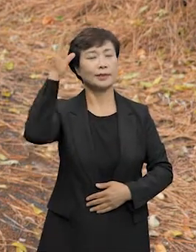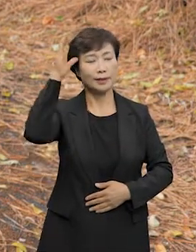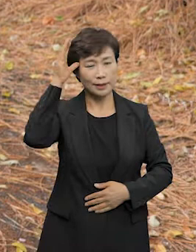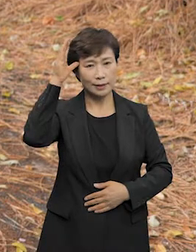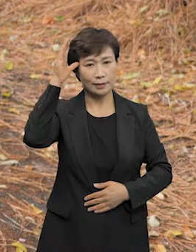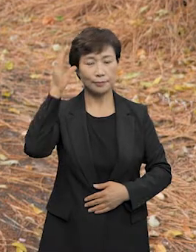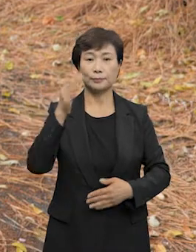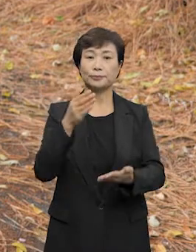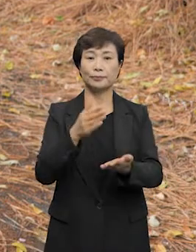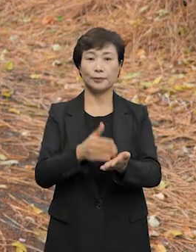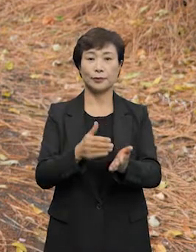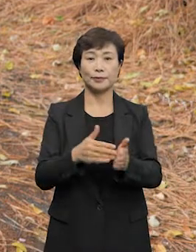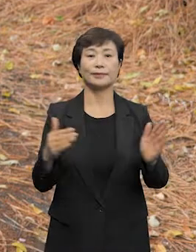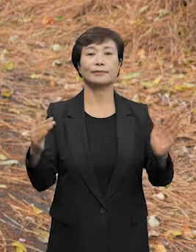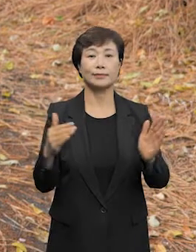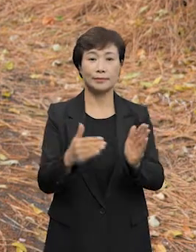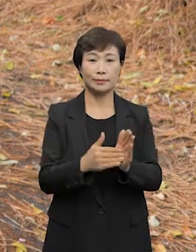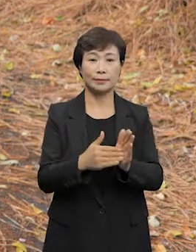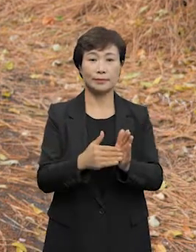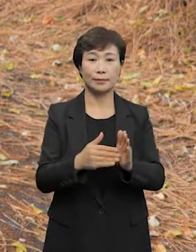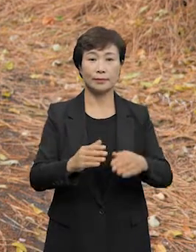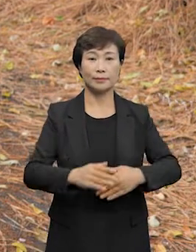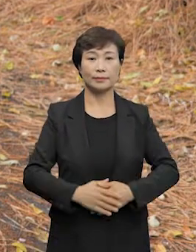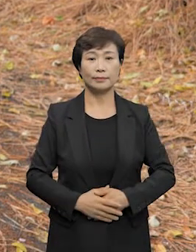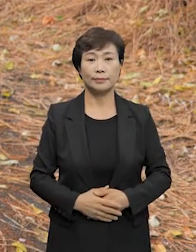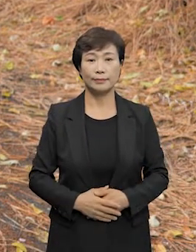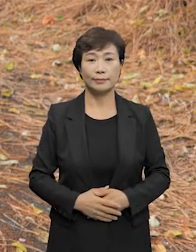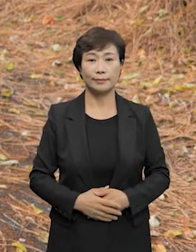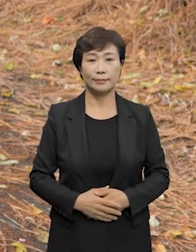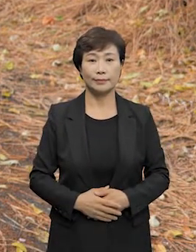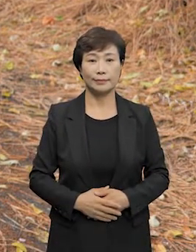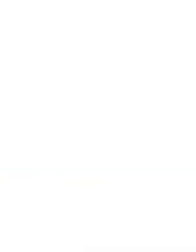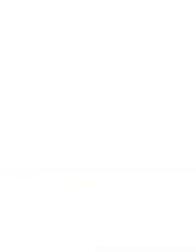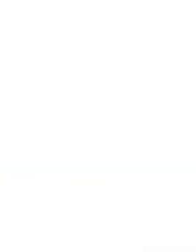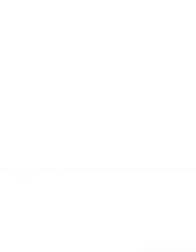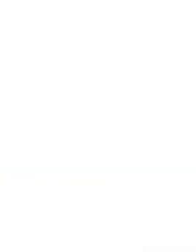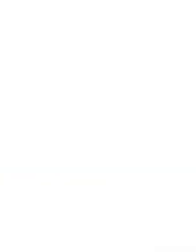내일이 빛나는 기회도시에서 헬로 광주 정지현입니다